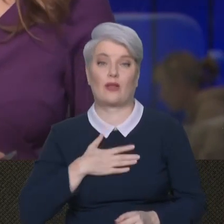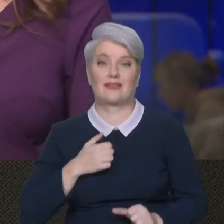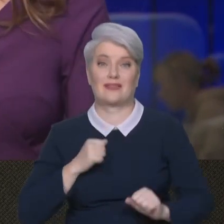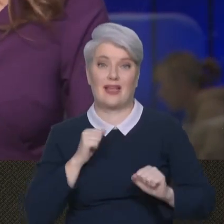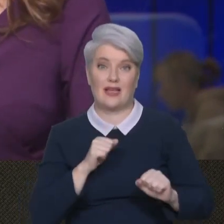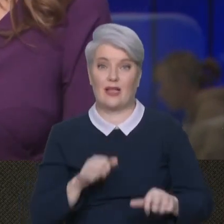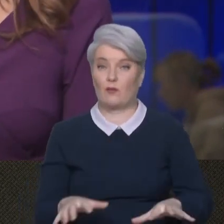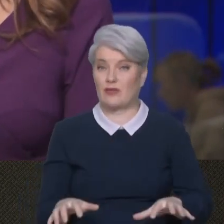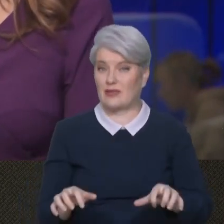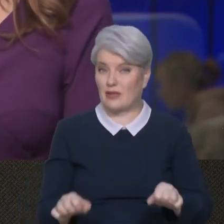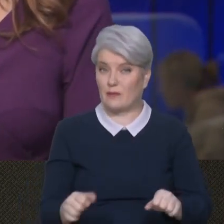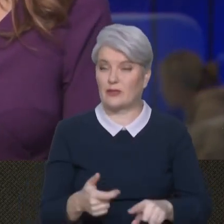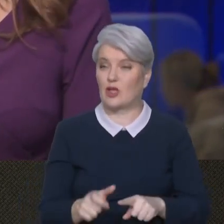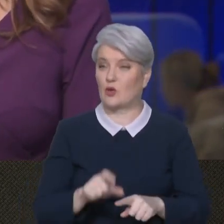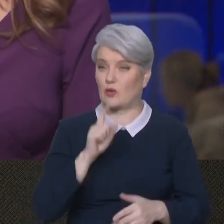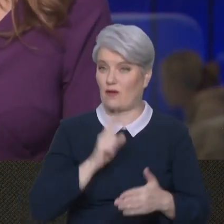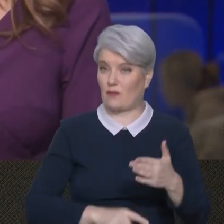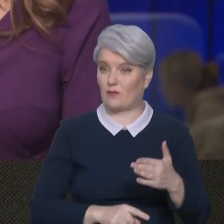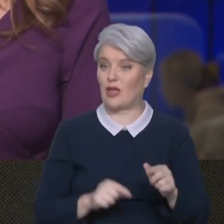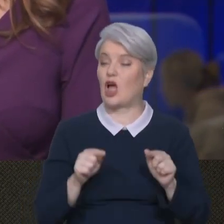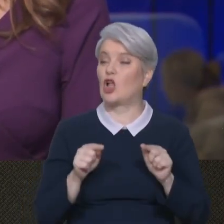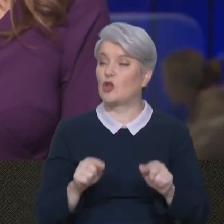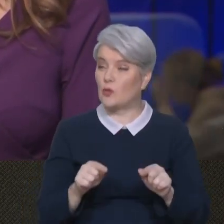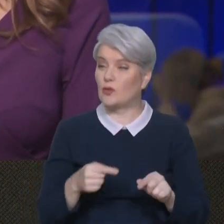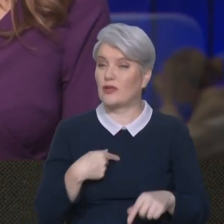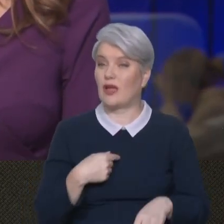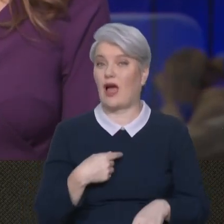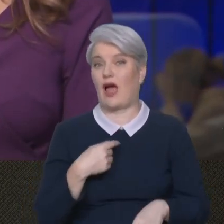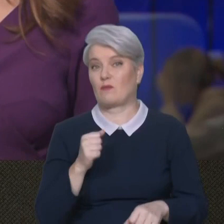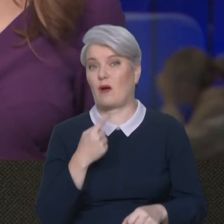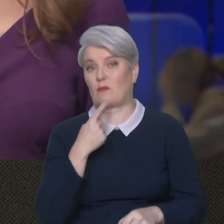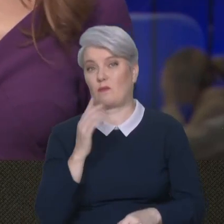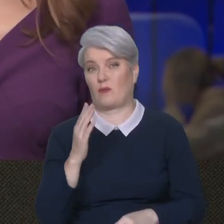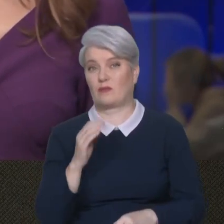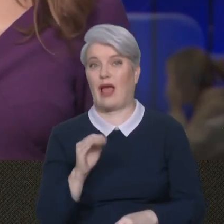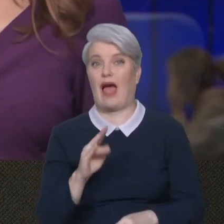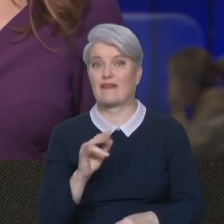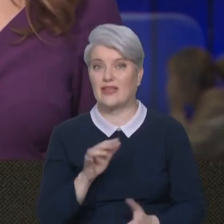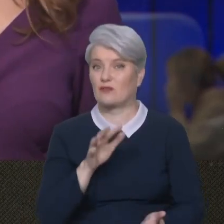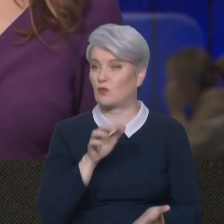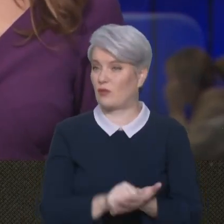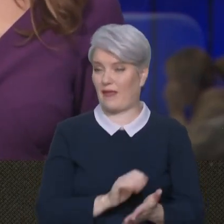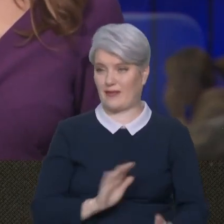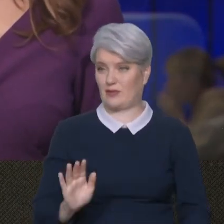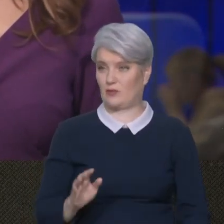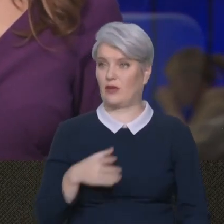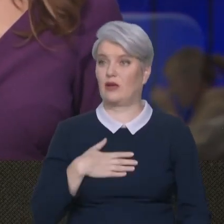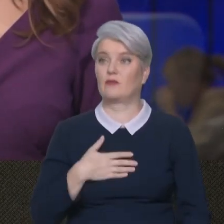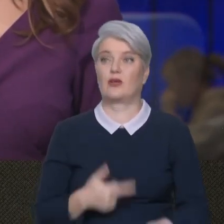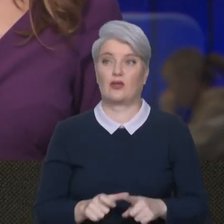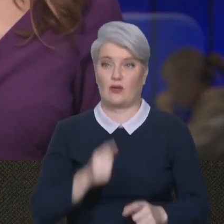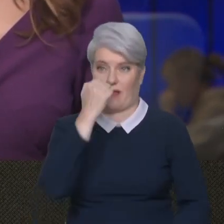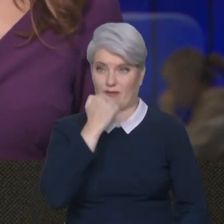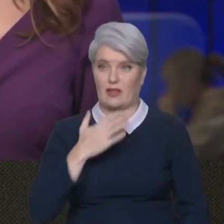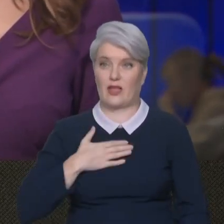захисники там тримаються дуже впевнено. От тут я ризикну зробити прогноз. Авдіївку не візьмуть. І ми дуже вдячні нашим захисникам